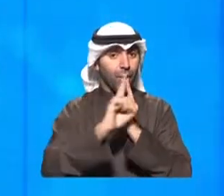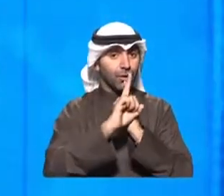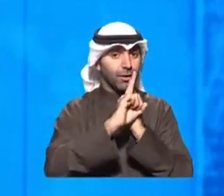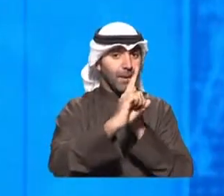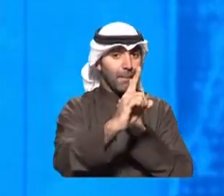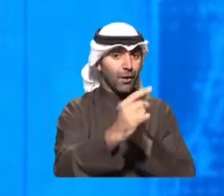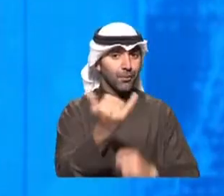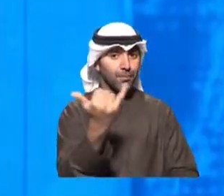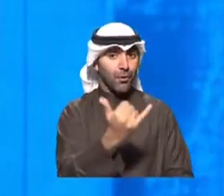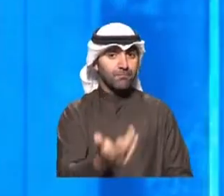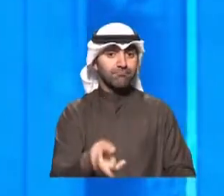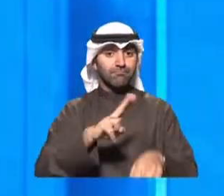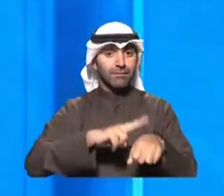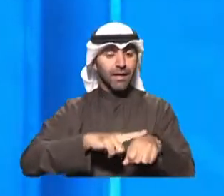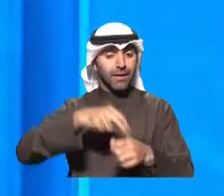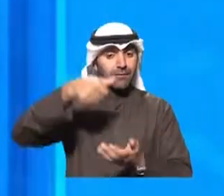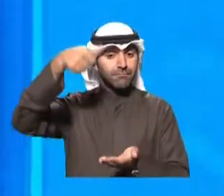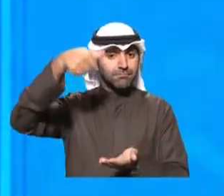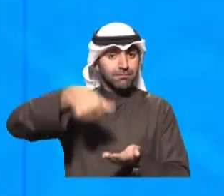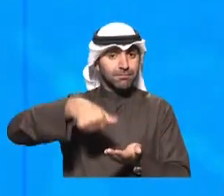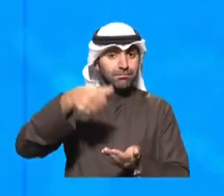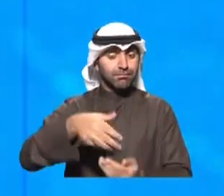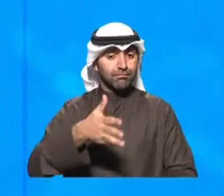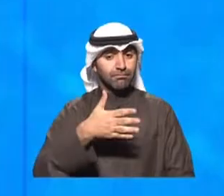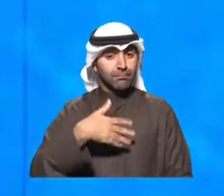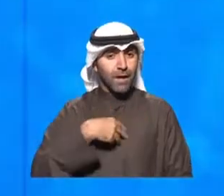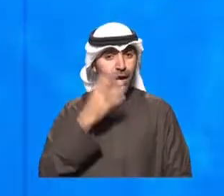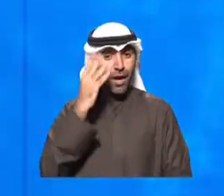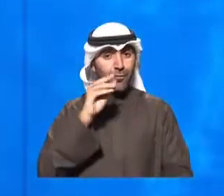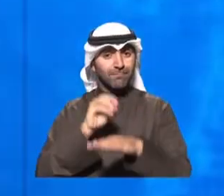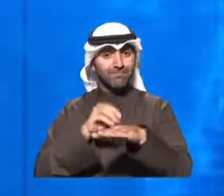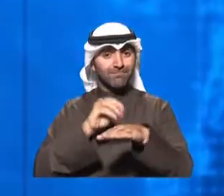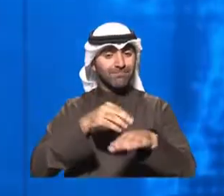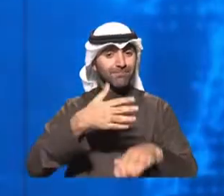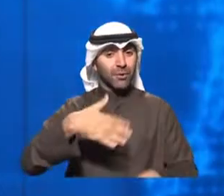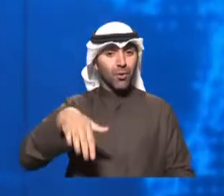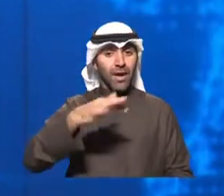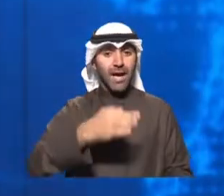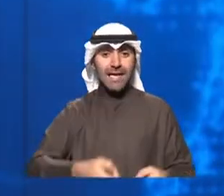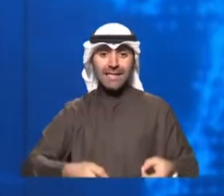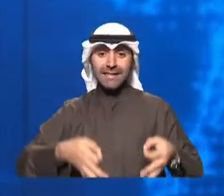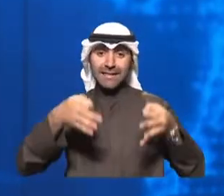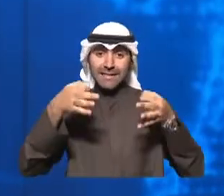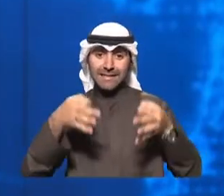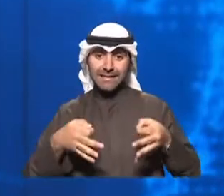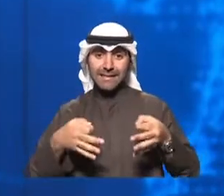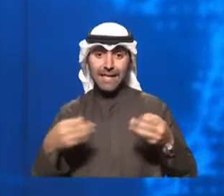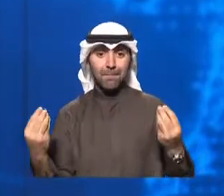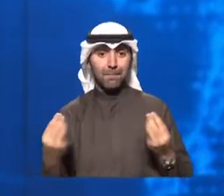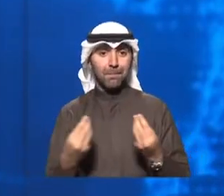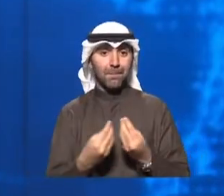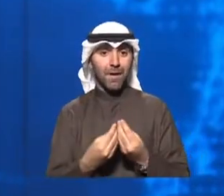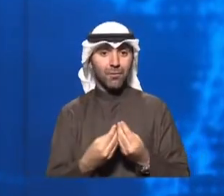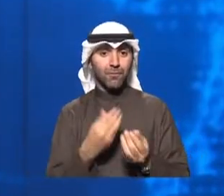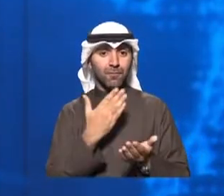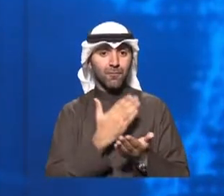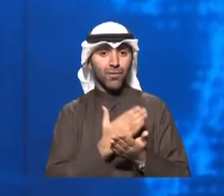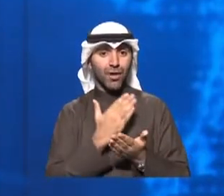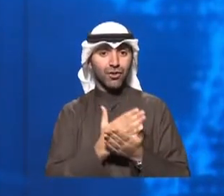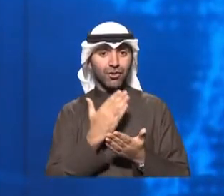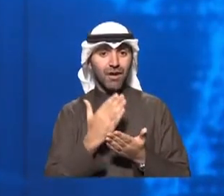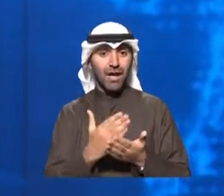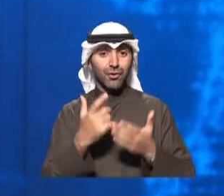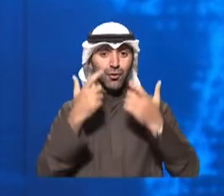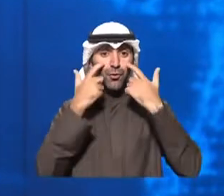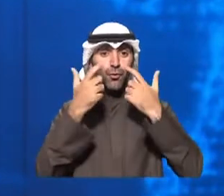تلتزم بجميع الاشتراطات الصحية ولديها الوعي الكامل. لذلك نجدد الدعوة للمواطنين